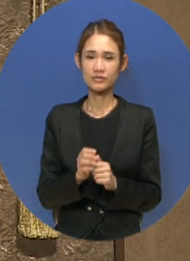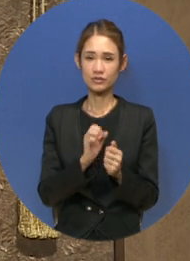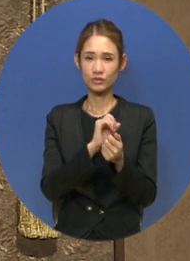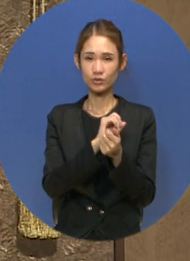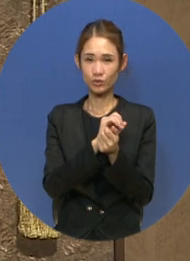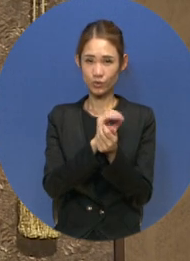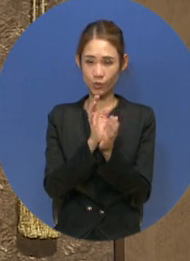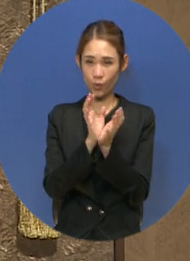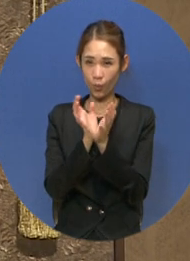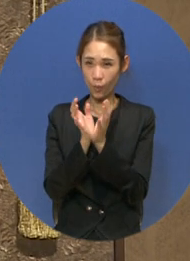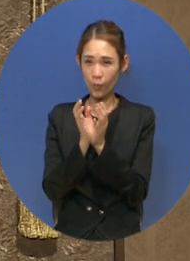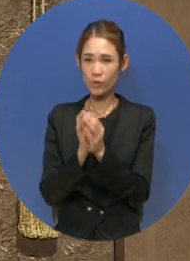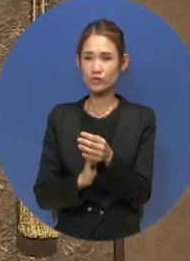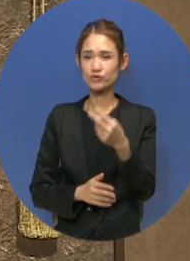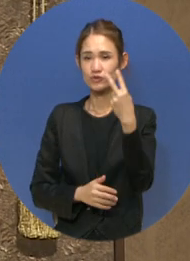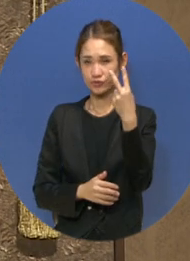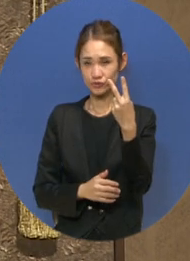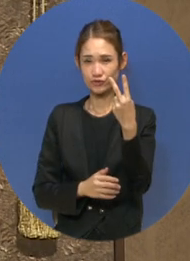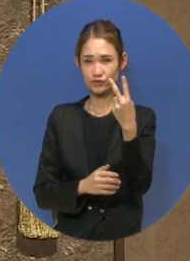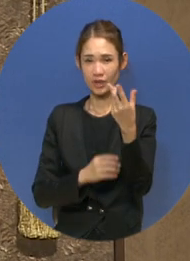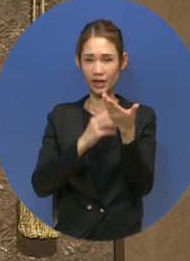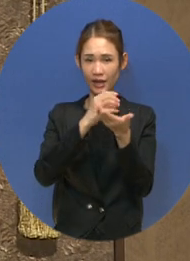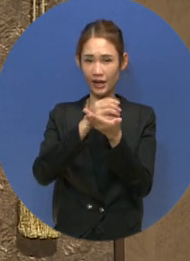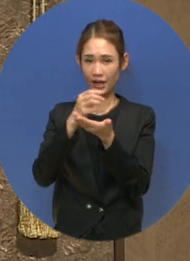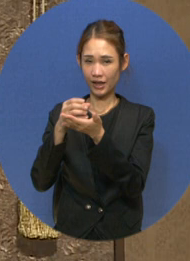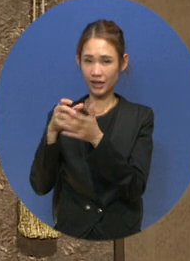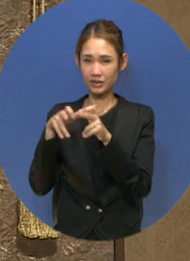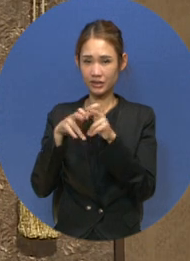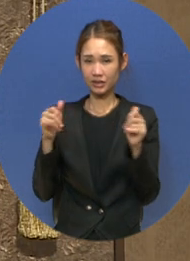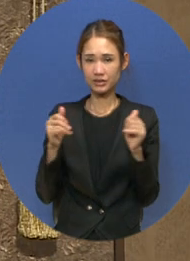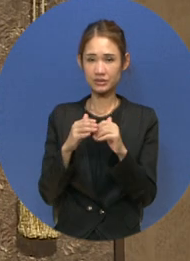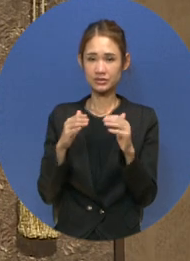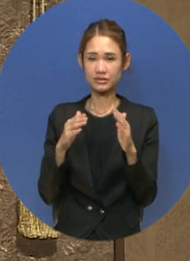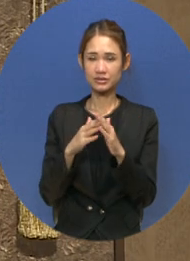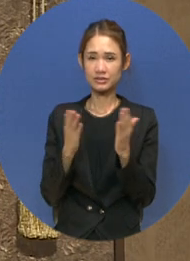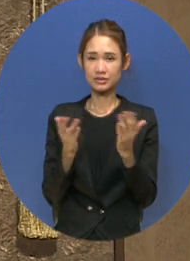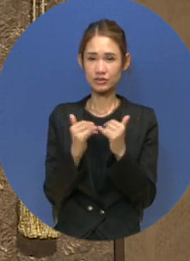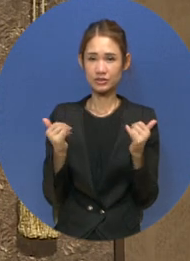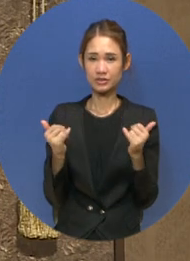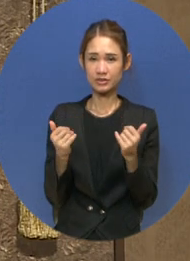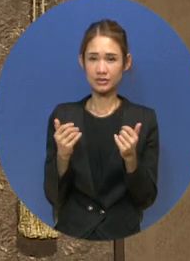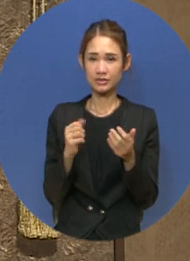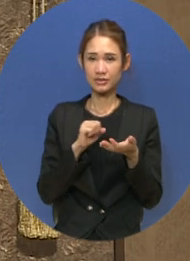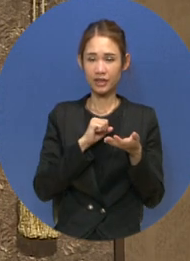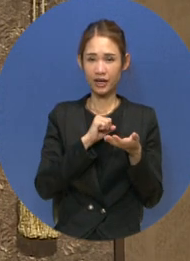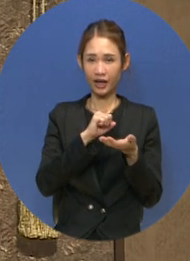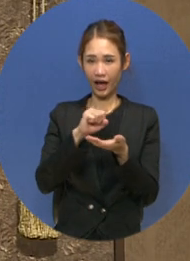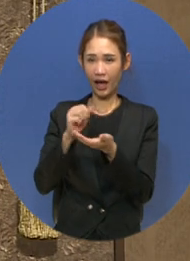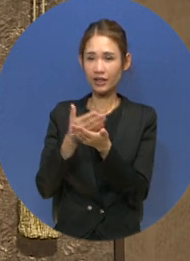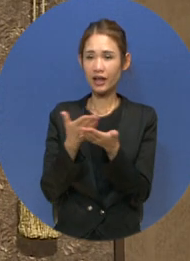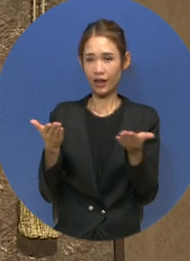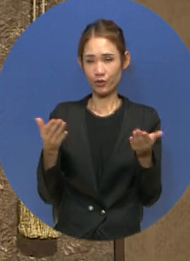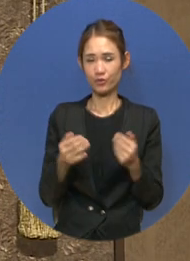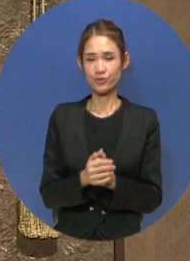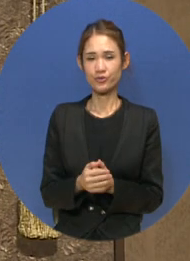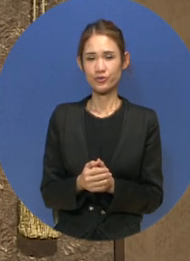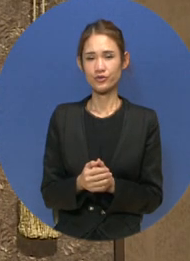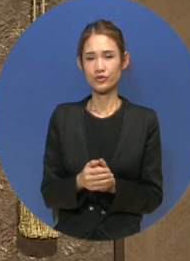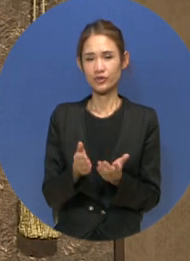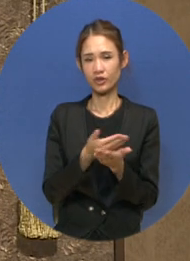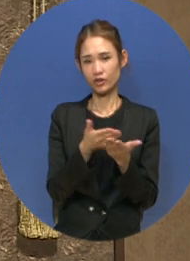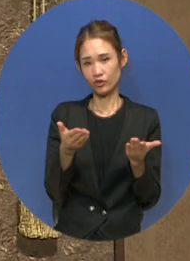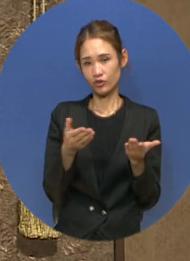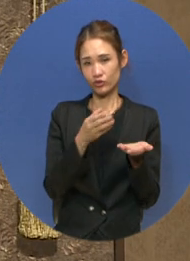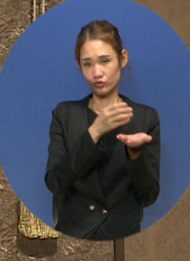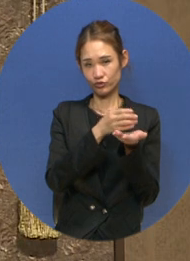화분, 꽃화분을 두 개를 장애인 가정에 저희가 직원들이 다 가서 나눠주고요. 그 나눠준